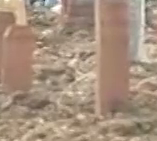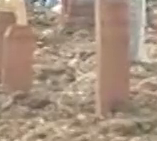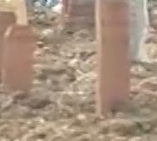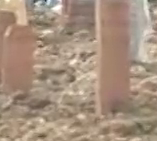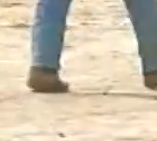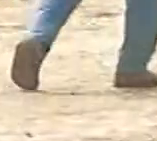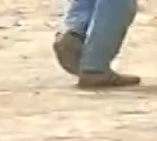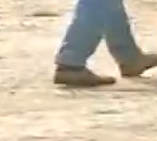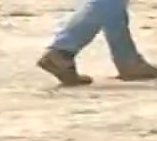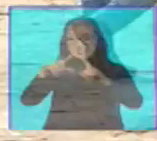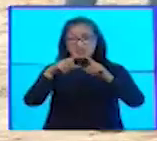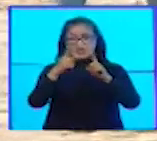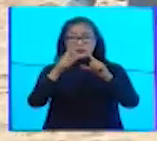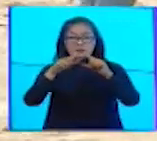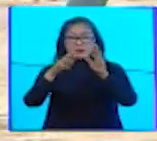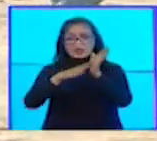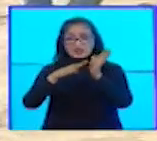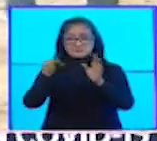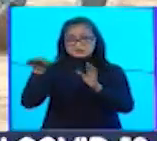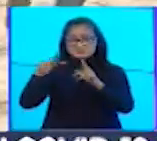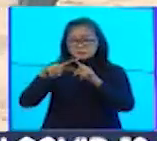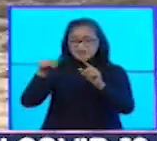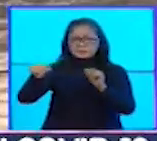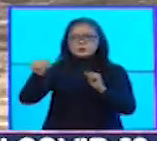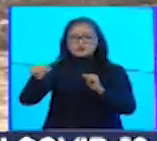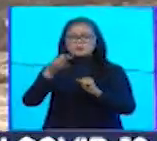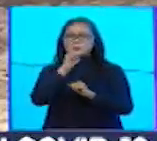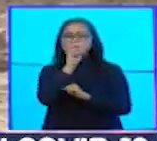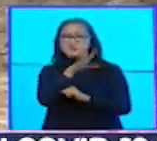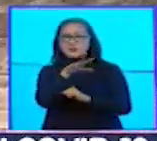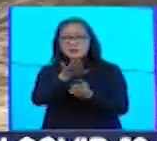angka kematian akibat virus COVID-19 itu mencapai